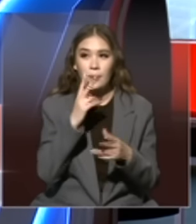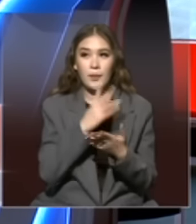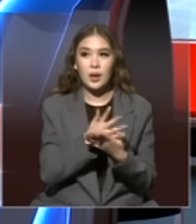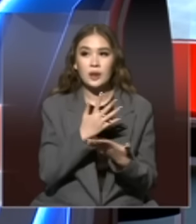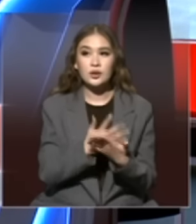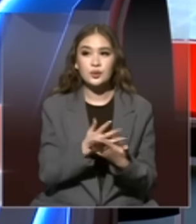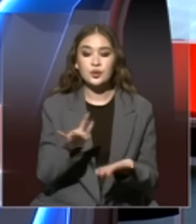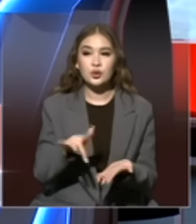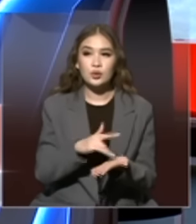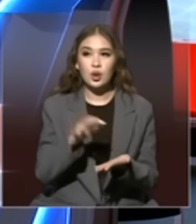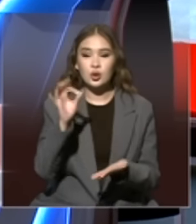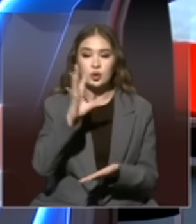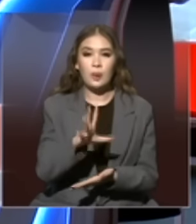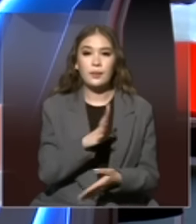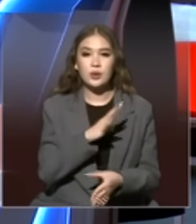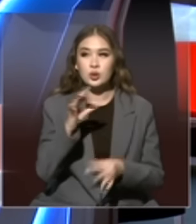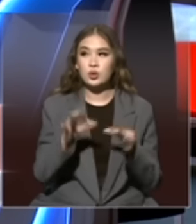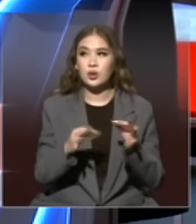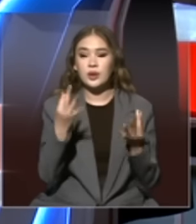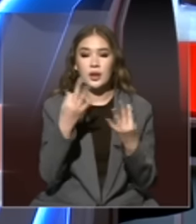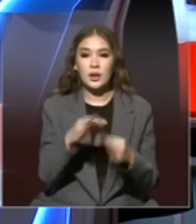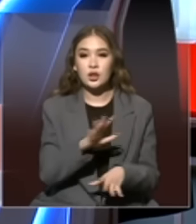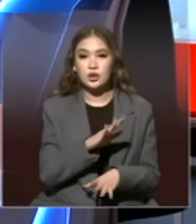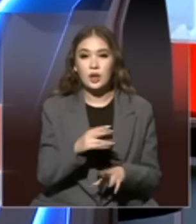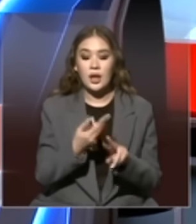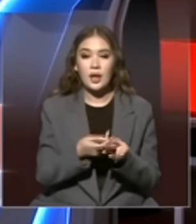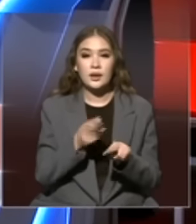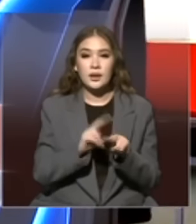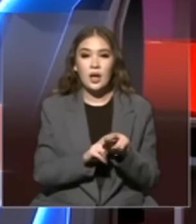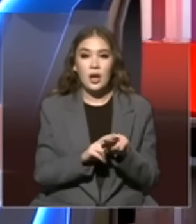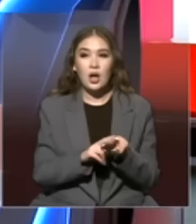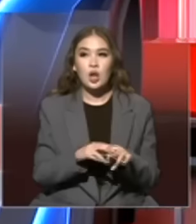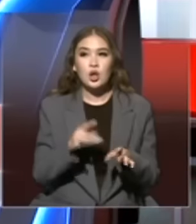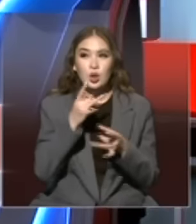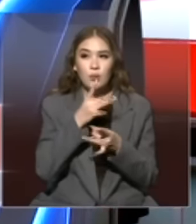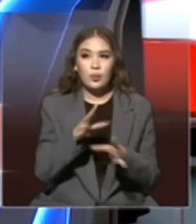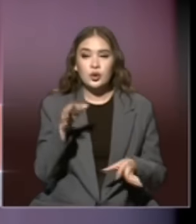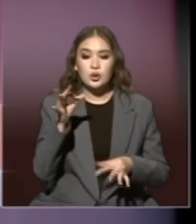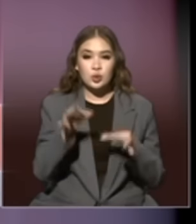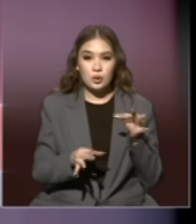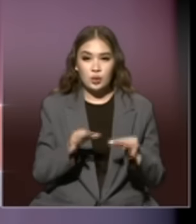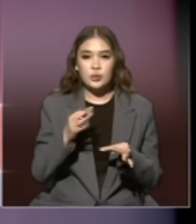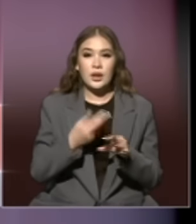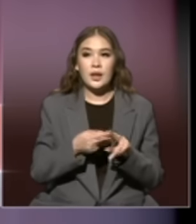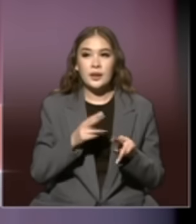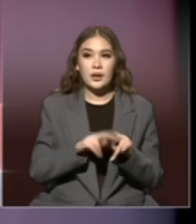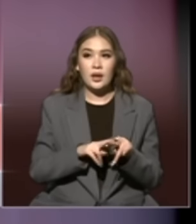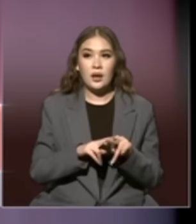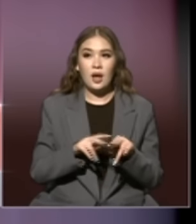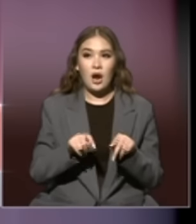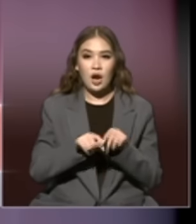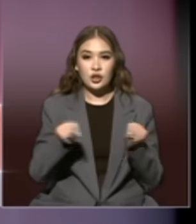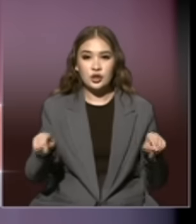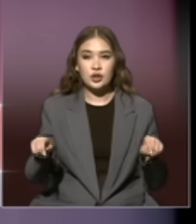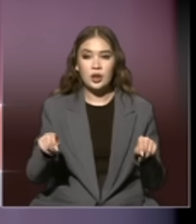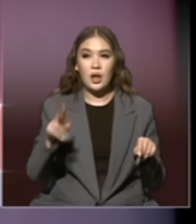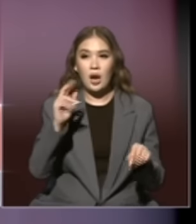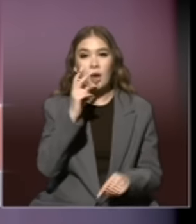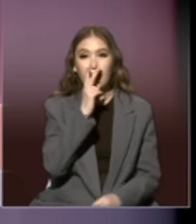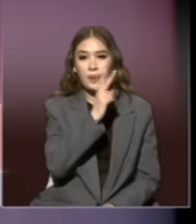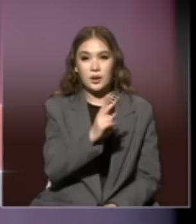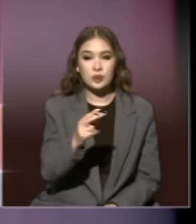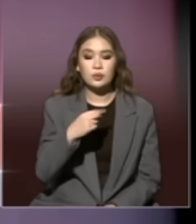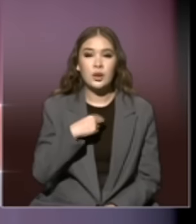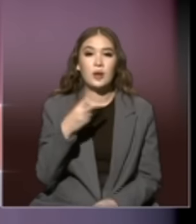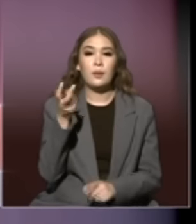трансляция жасауға сот рұқсат бермейді. Негізі біз любой сот ашық сот процесіне біз қараушы бара